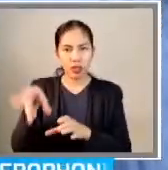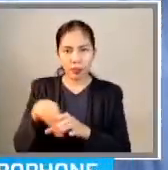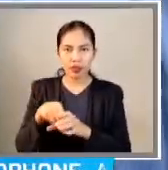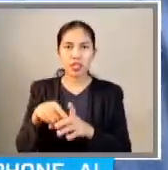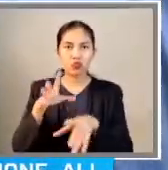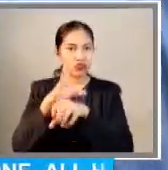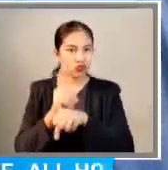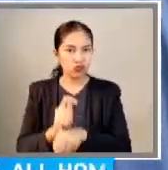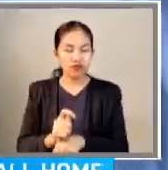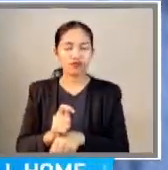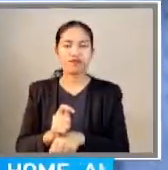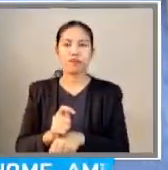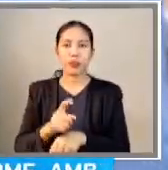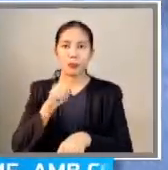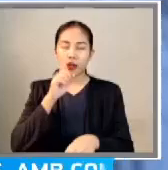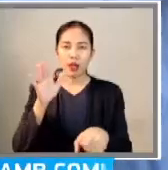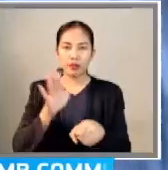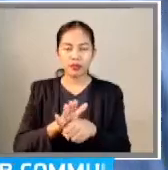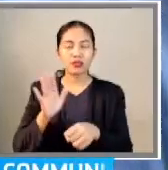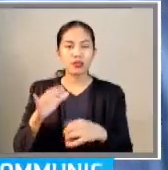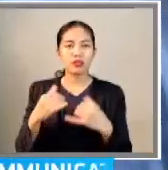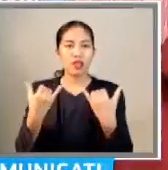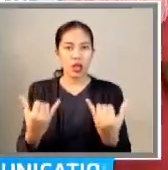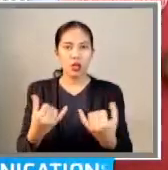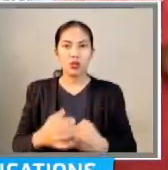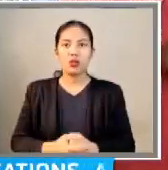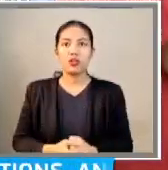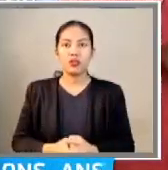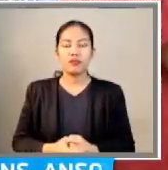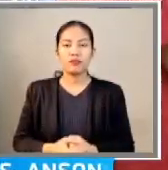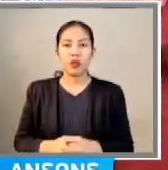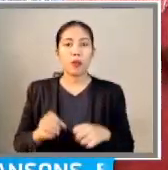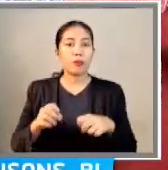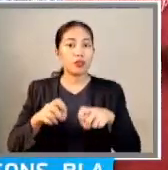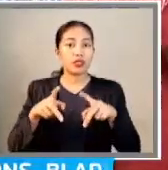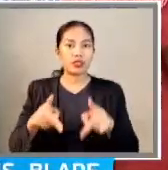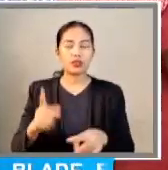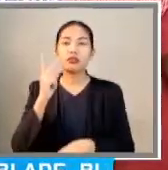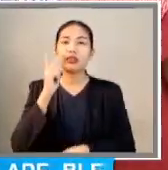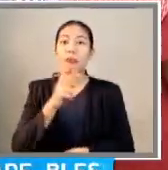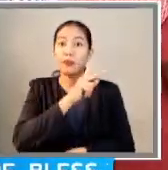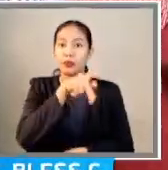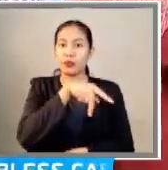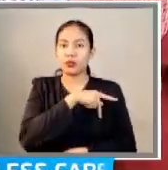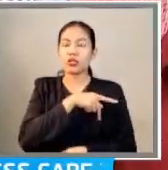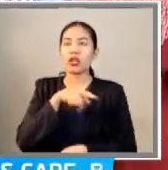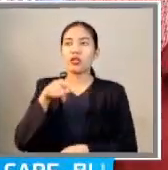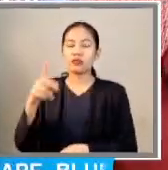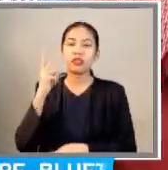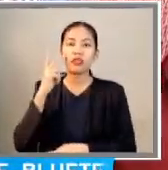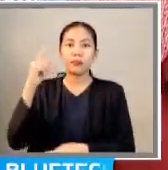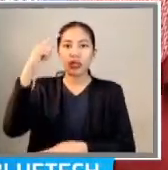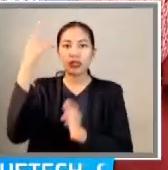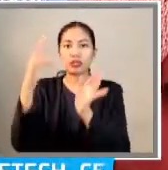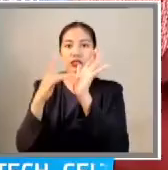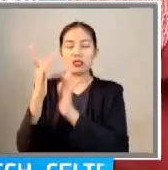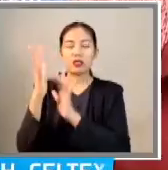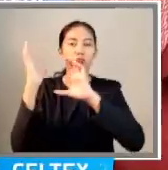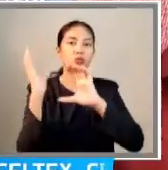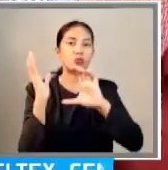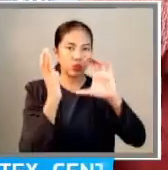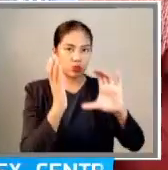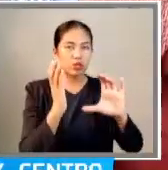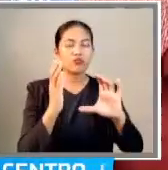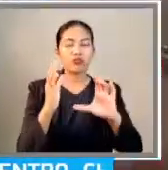ang pagkakataong personal na makita ang buong itim na Nazareno at makapag-alay ng panalangin, eh malaking bagay anya. Si